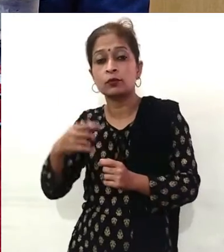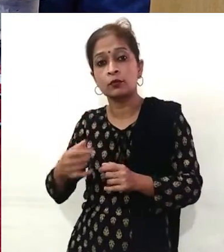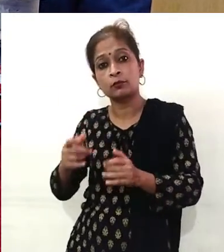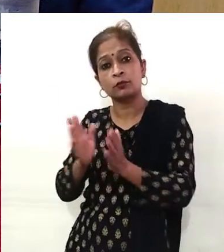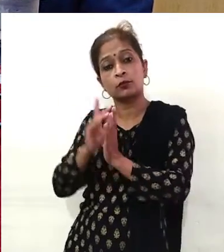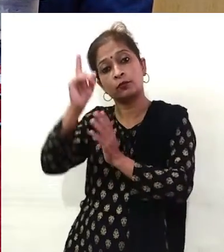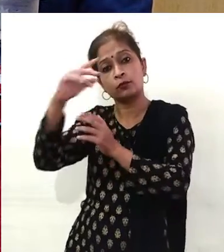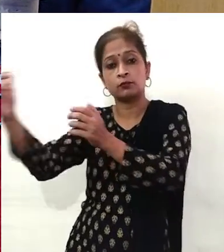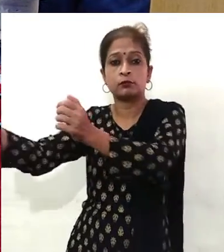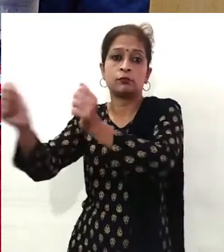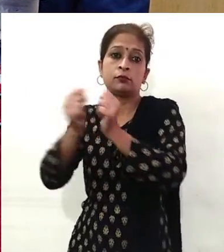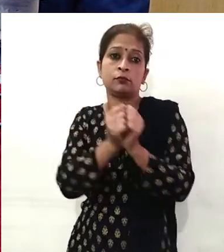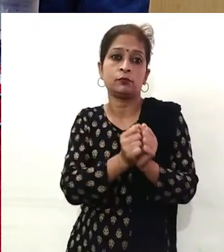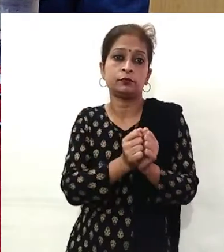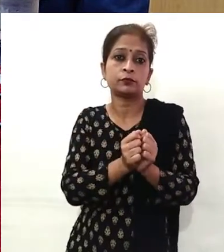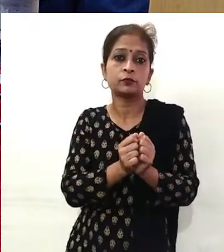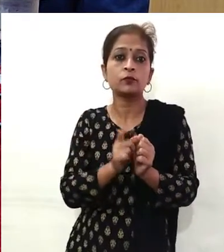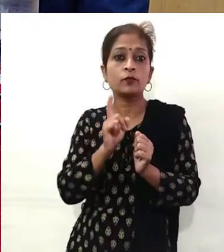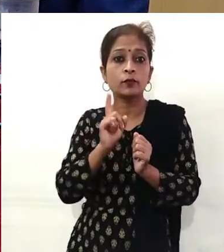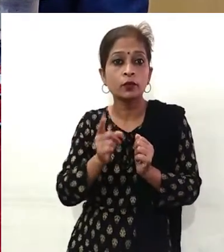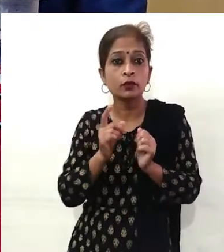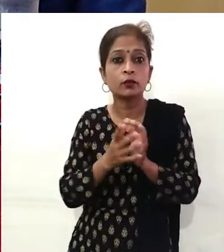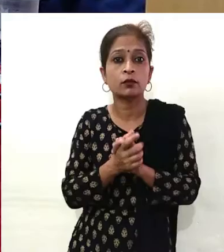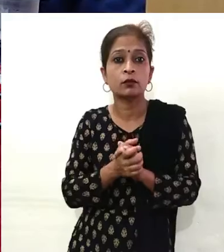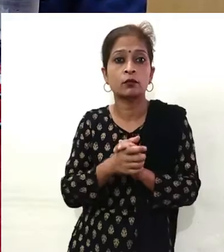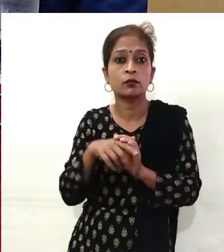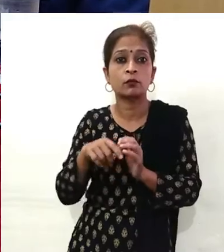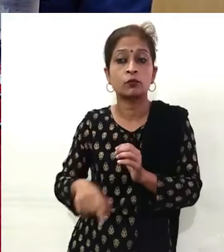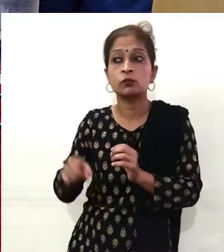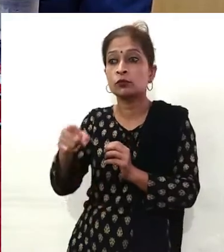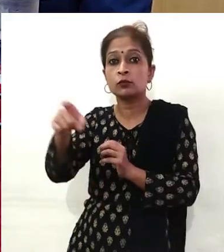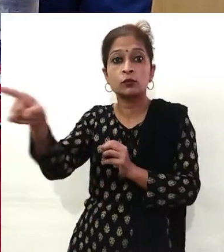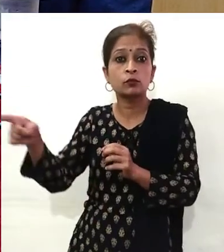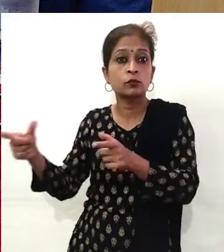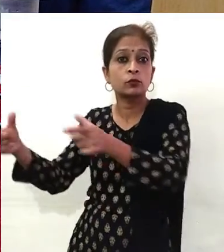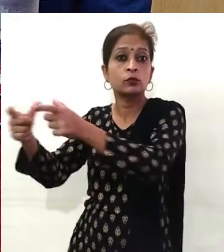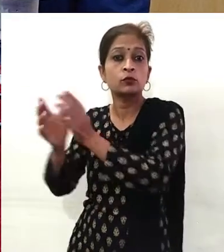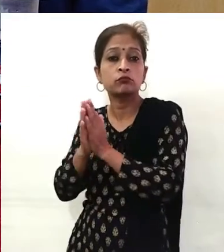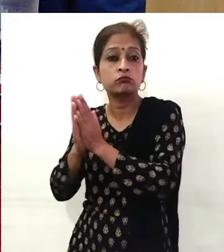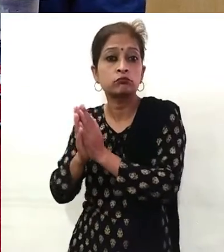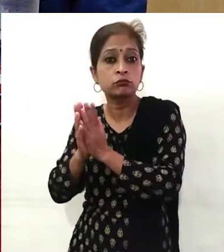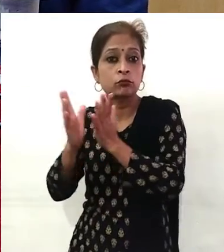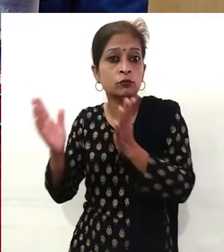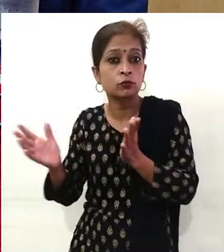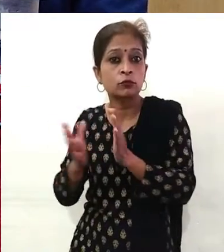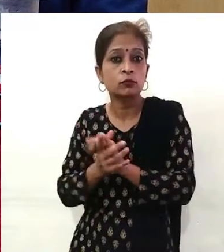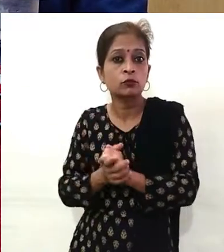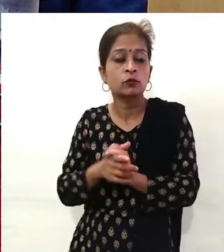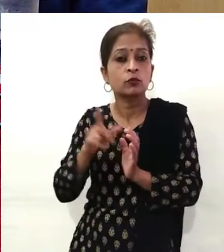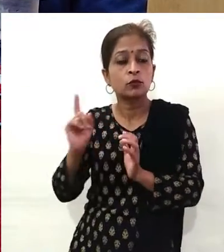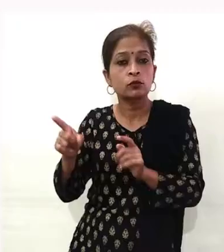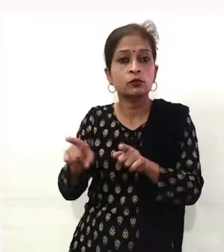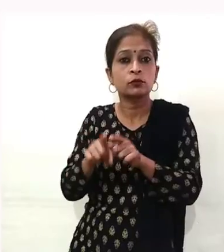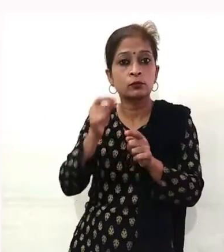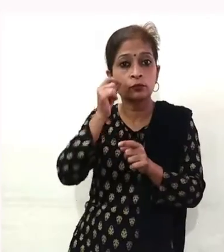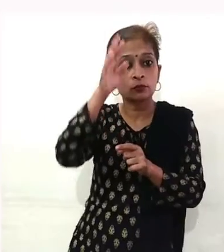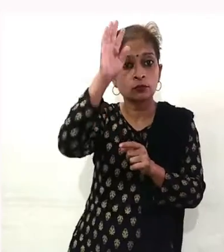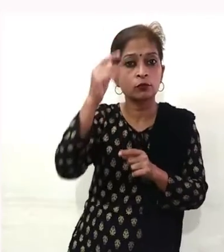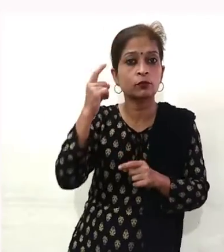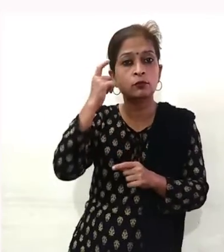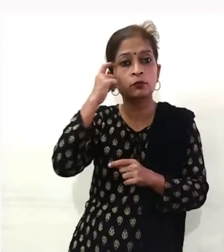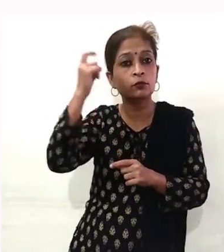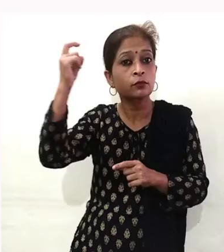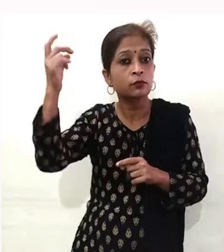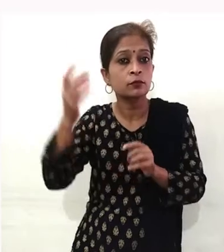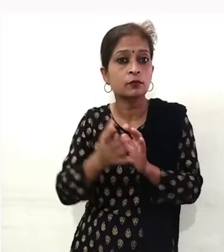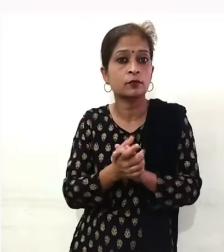उनकी भक्ति देखकर राजा एक दिन ठिठक कर रह गया और उस रात उसे सपना आया कि ना, तू ऐसा नहीं